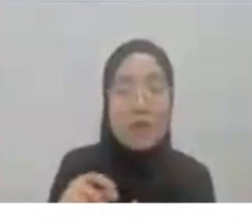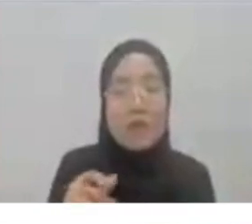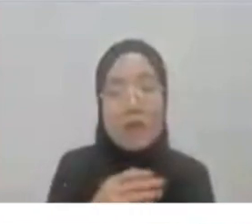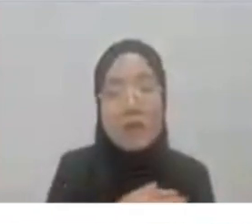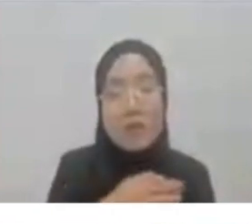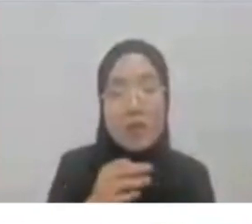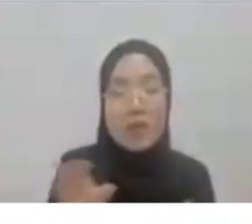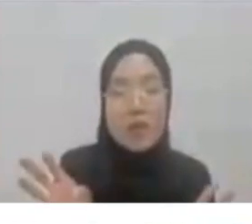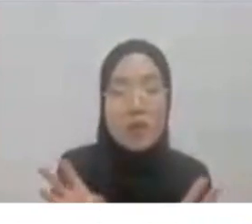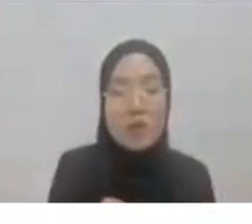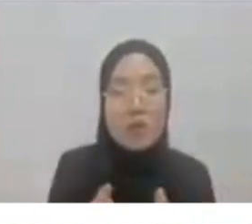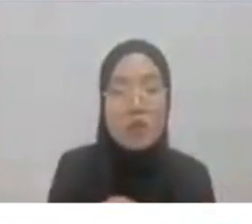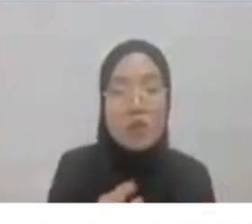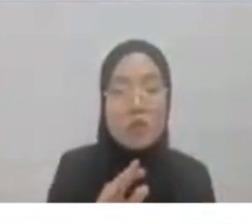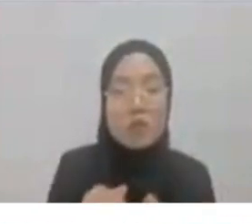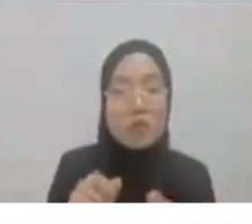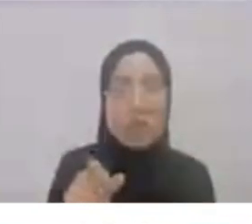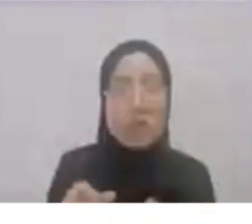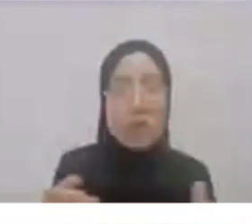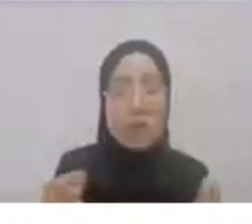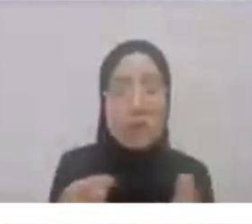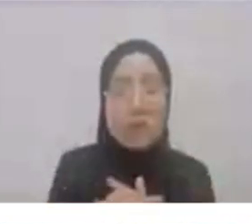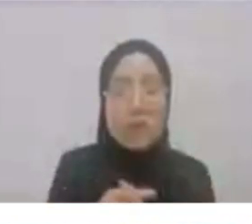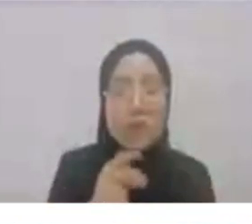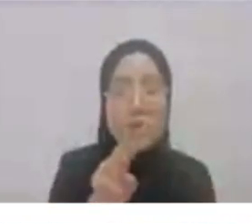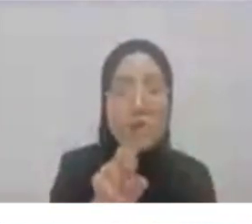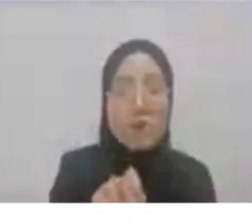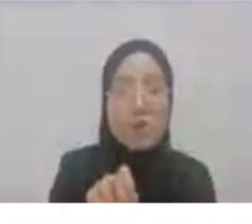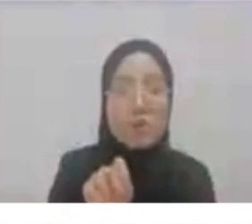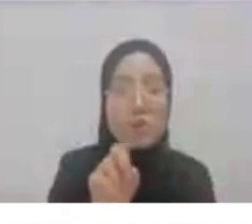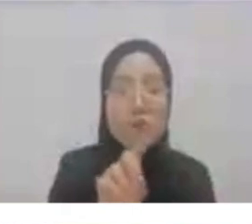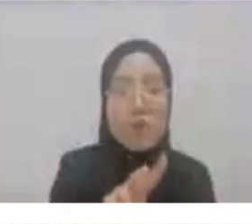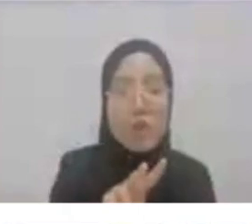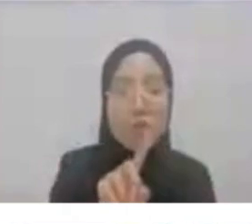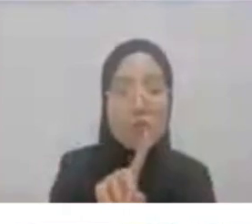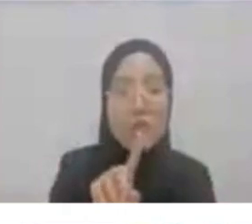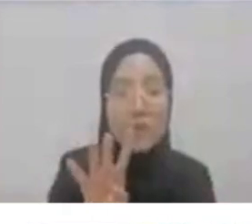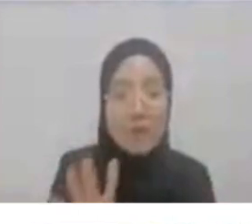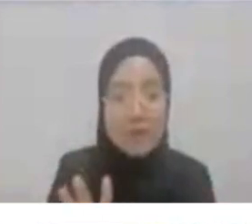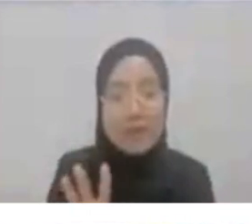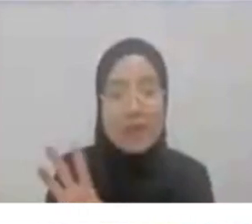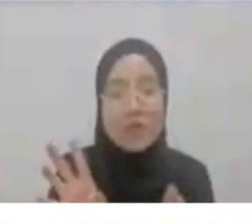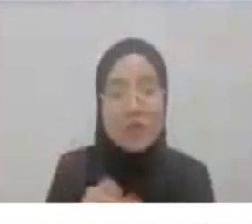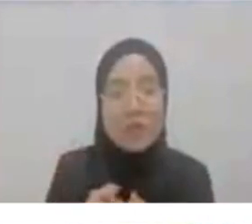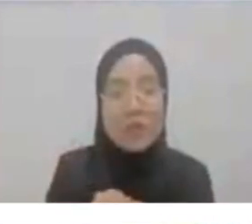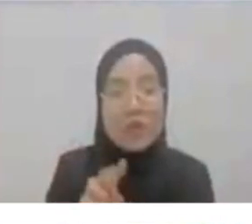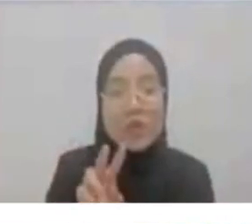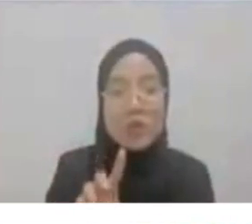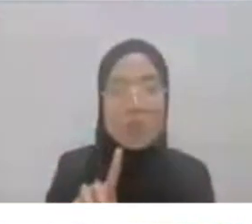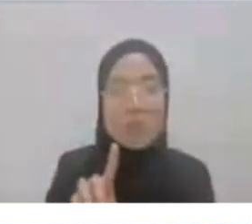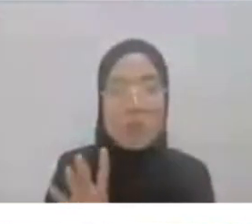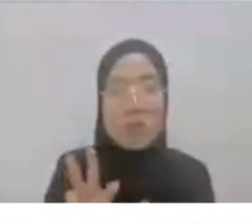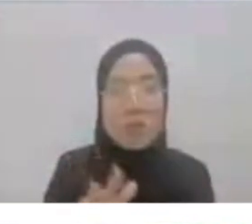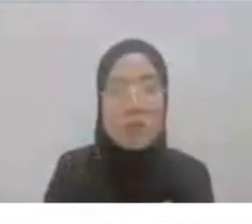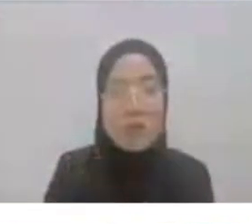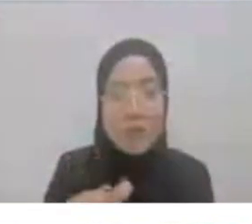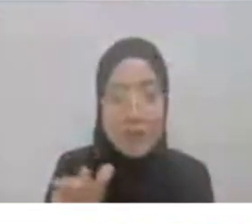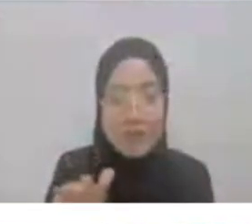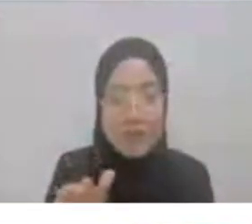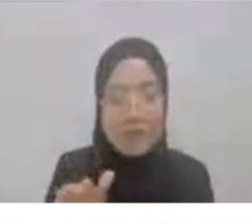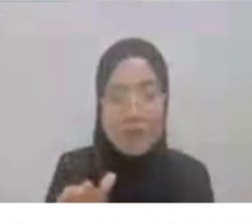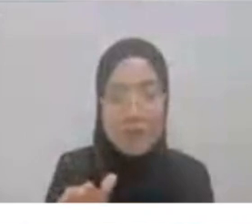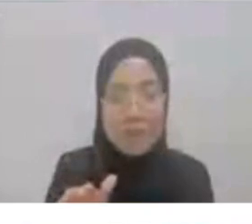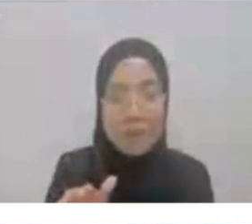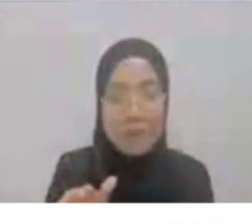214 pemilih yang terdiri dari yang terdiri dari 214 pemilih tetap dan tidak dan tidak terdapat